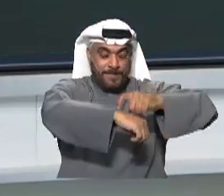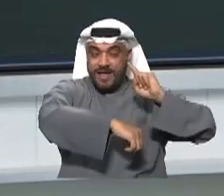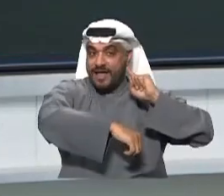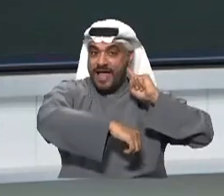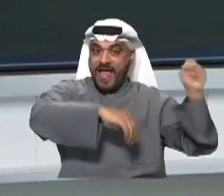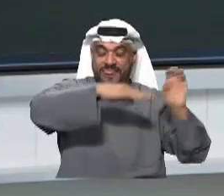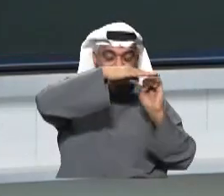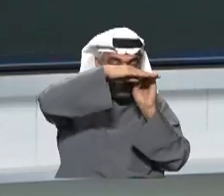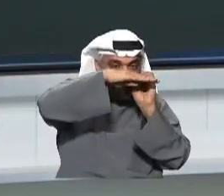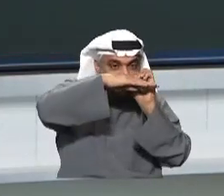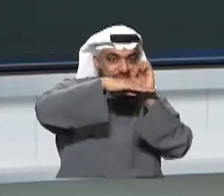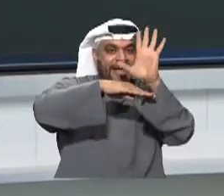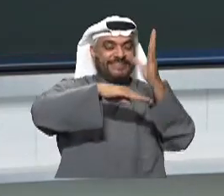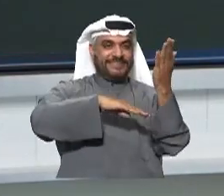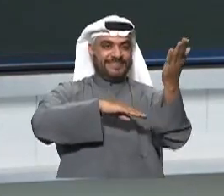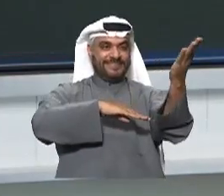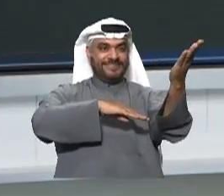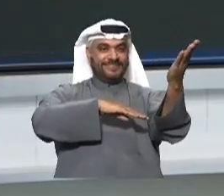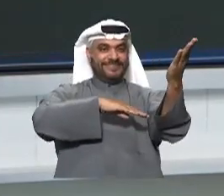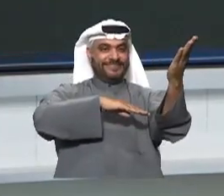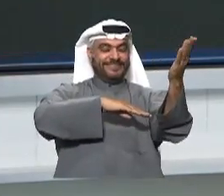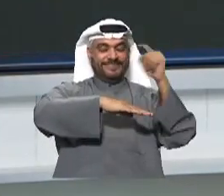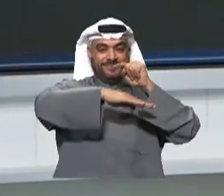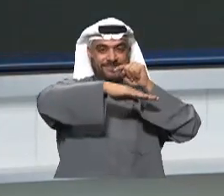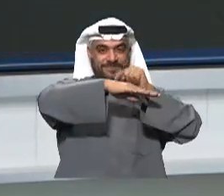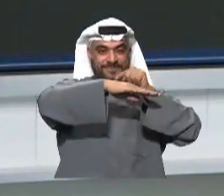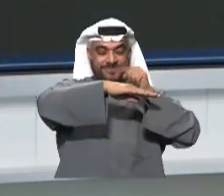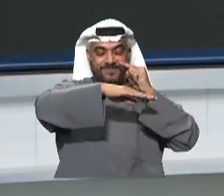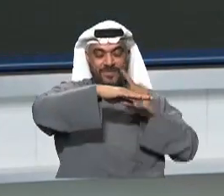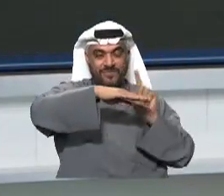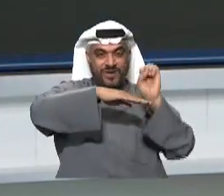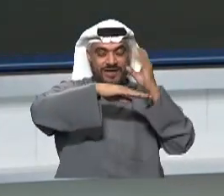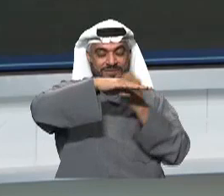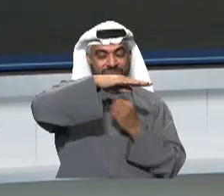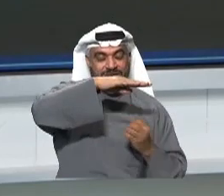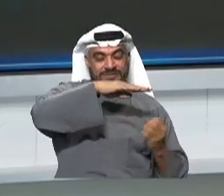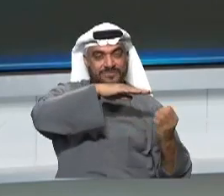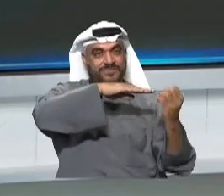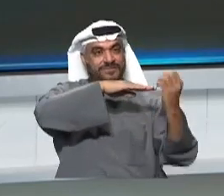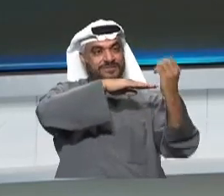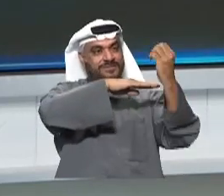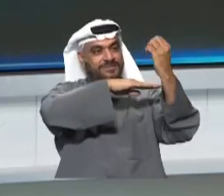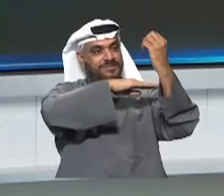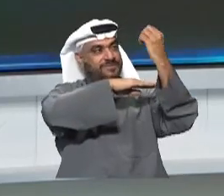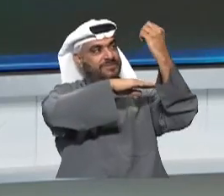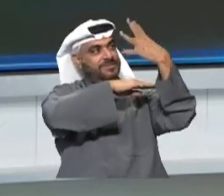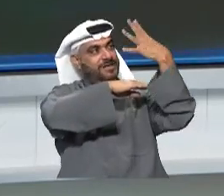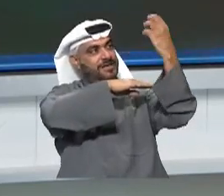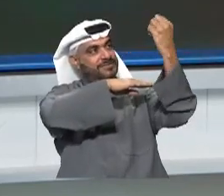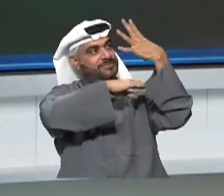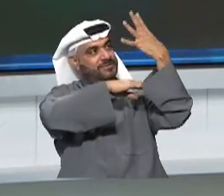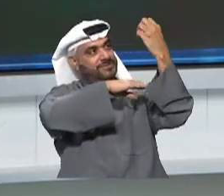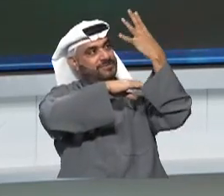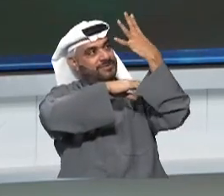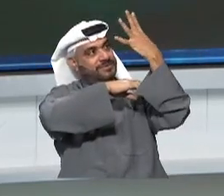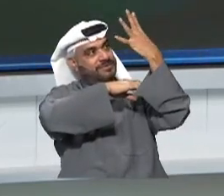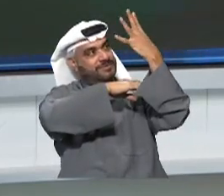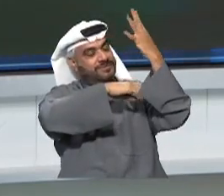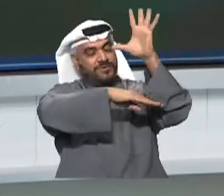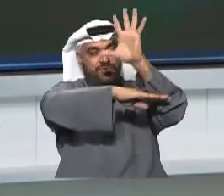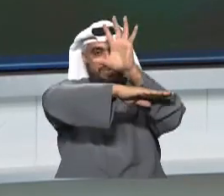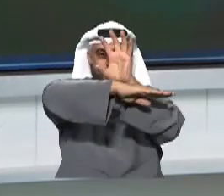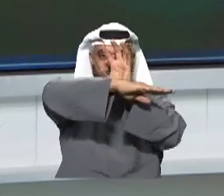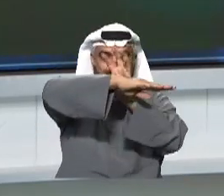باذن الله حسب التوقيت المحلي لمدينه الكويت موعد اذان الفجر الساعه 5:11 دقيقه شروق الشمس الساعه